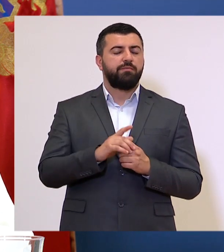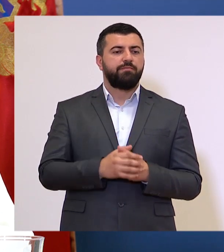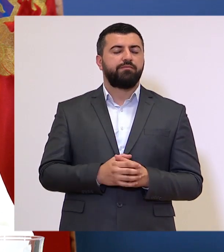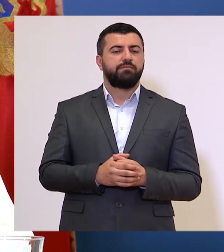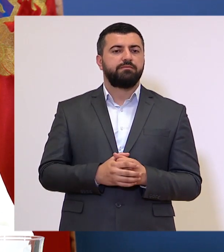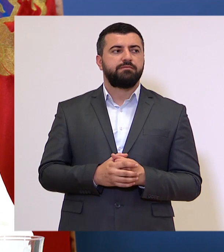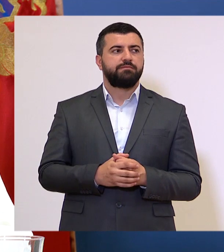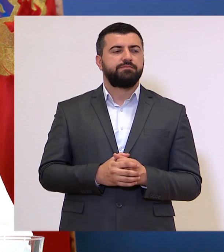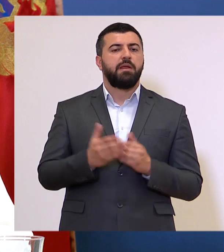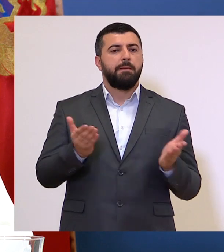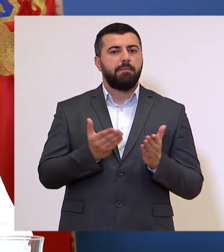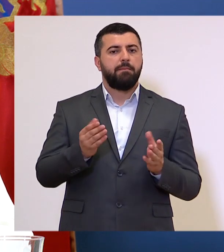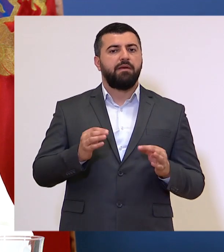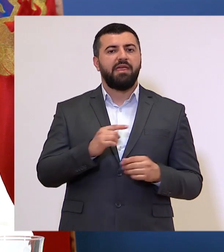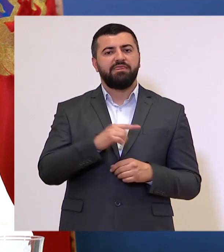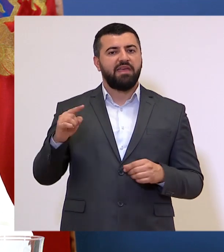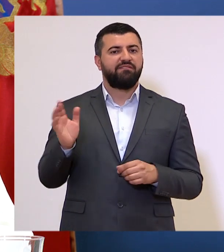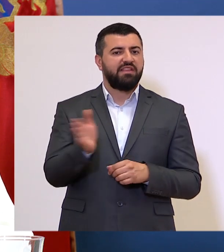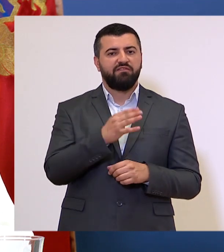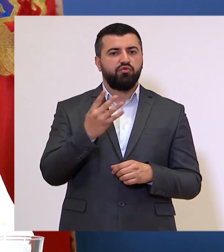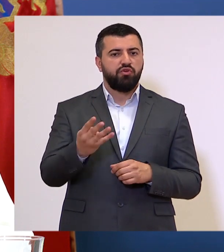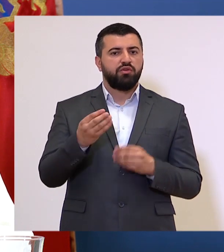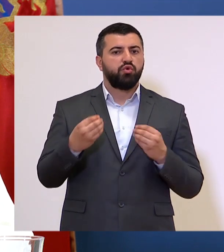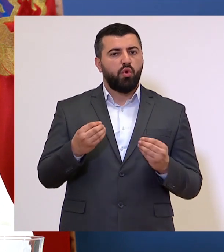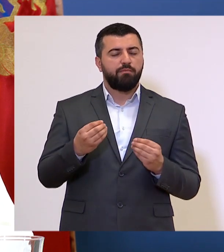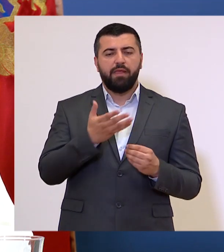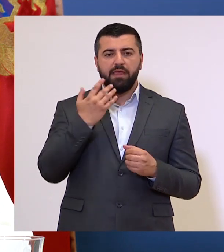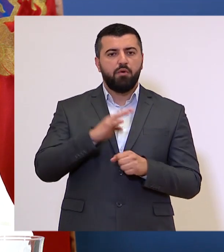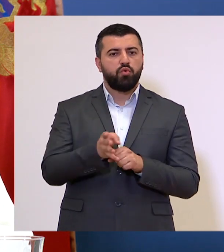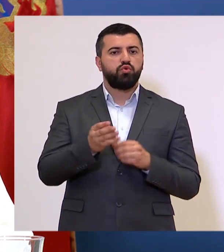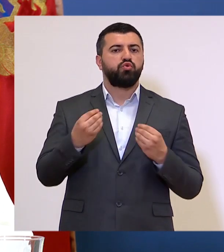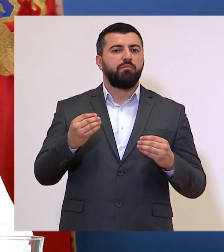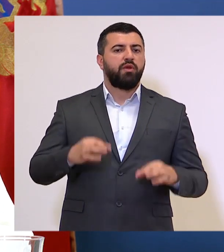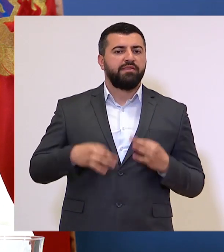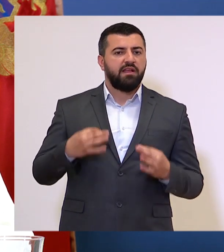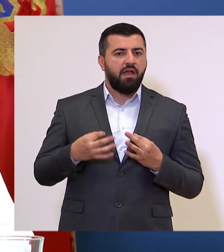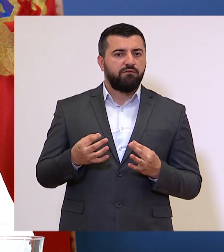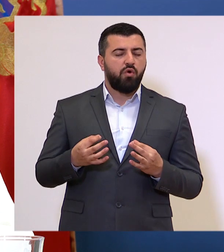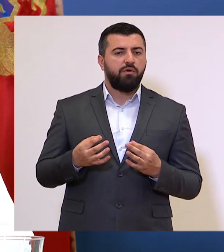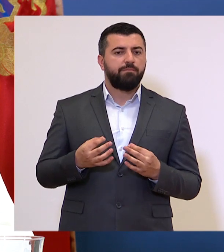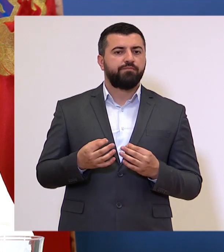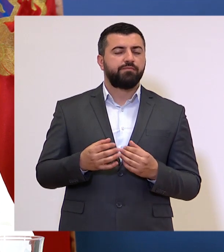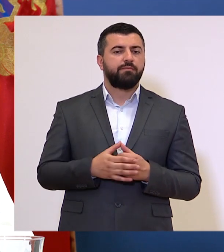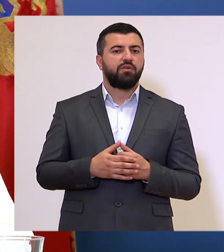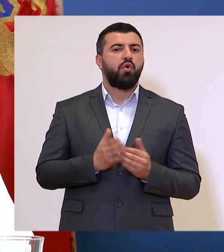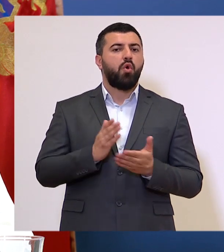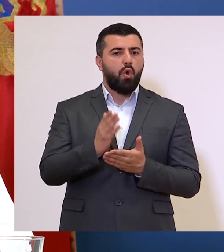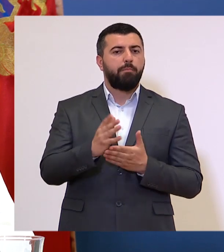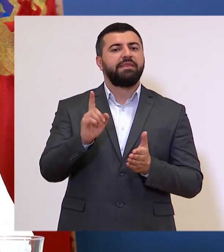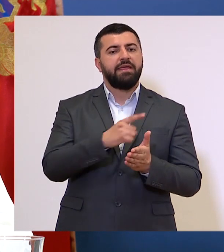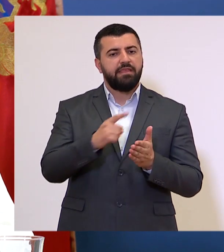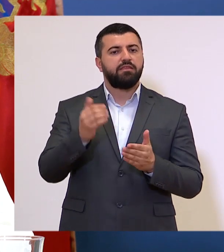bio. Bebe su naravno negativne sve četiri i bebe su dobro opšteg stanja. Opet će se taj